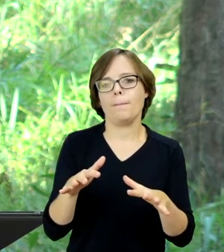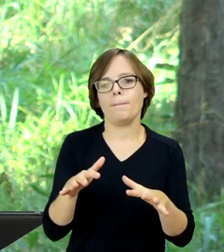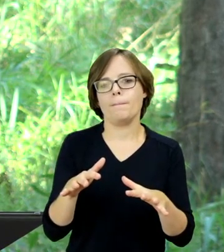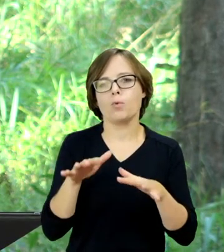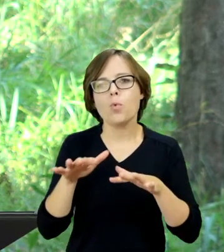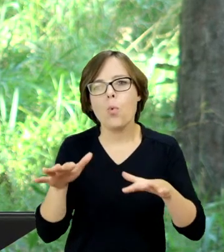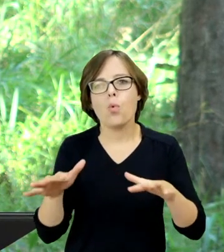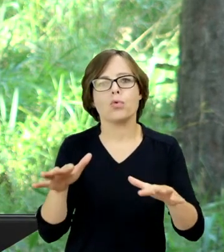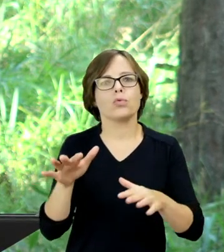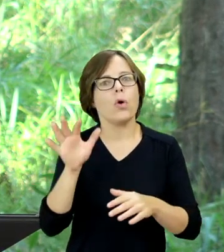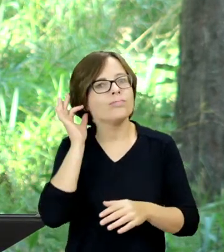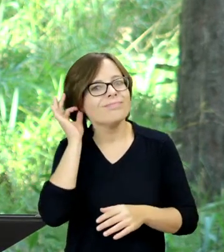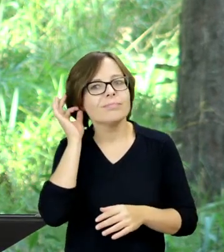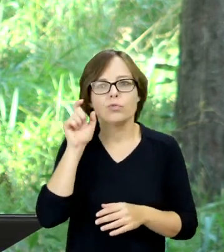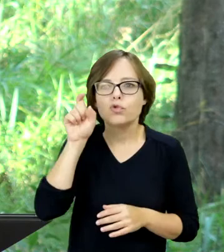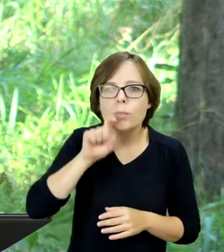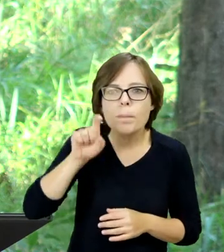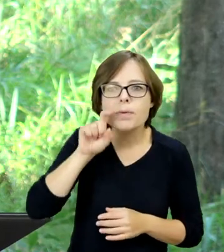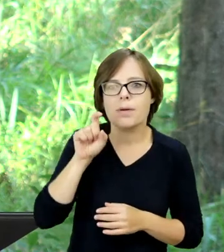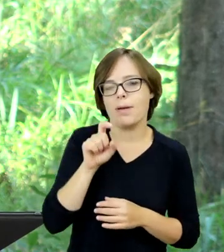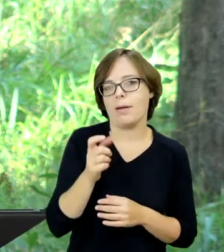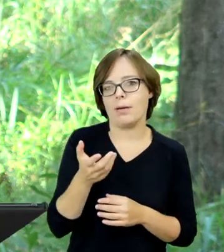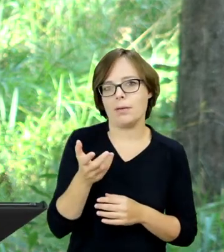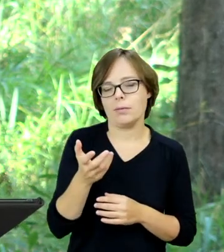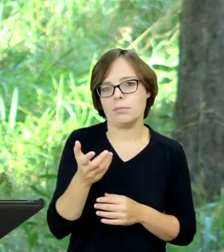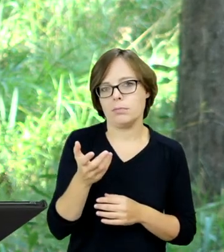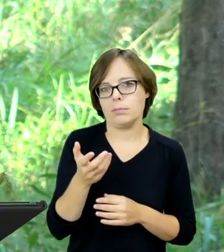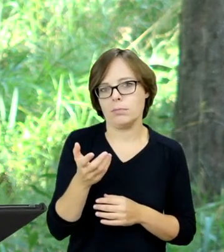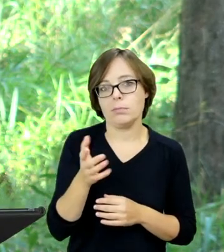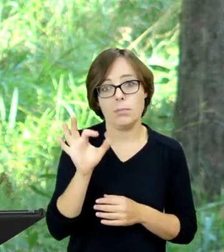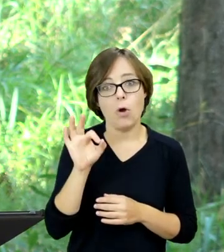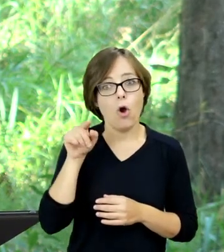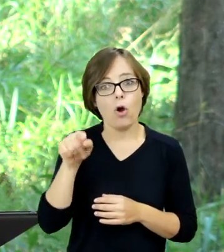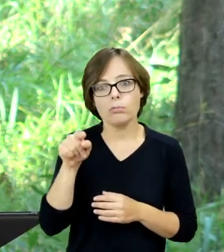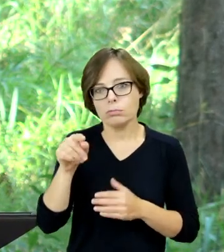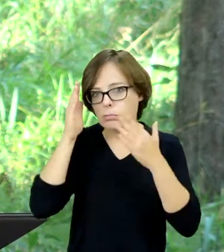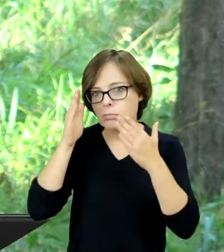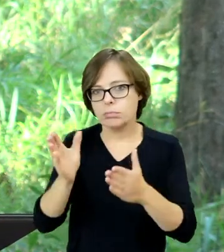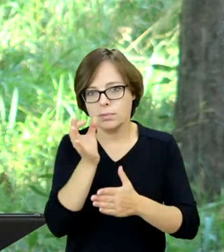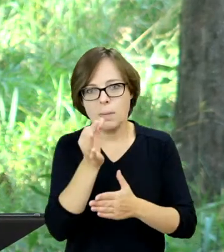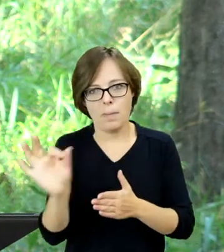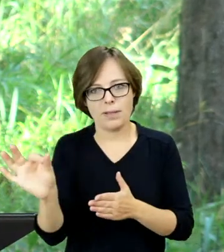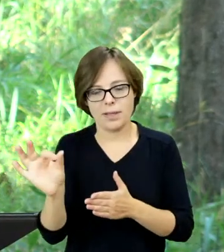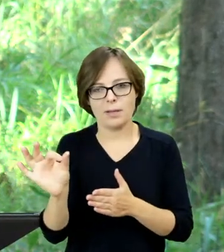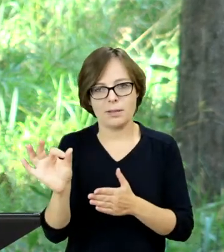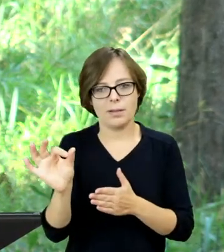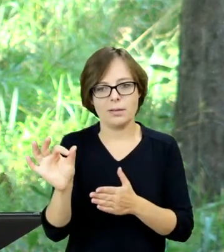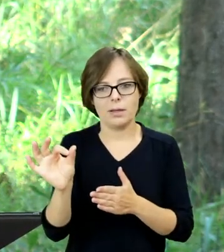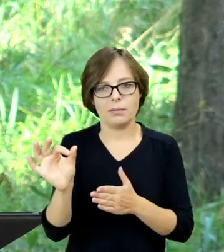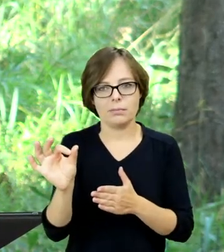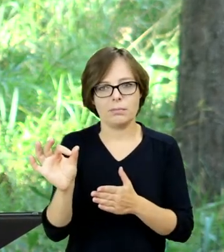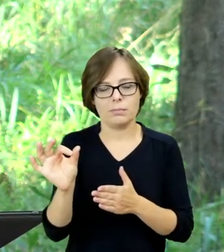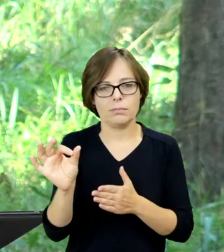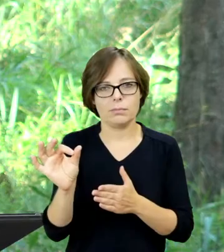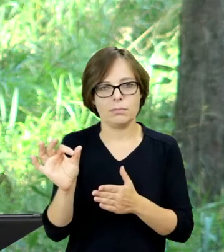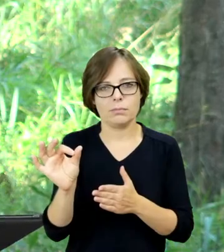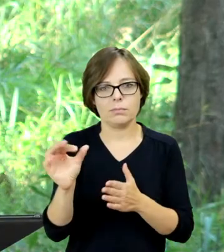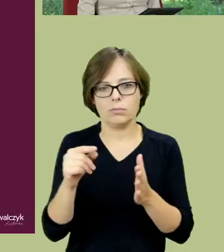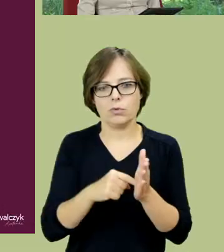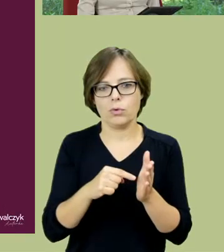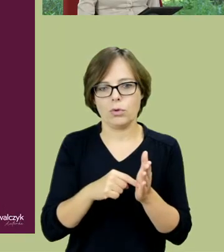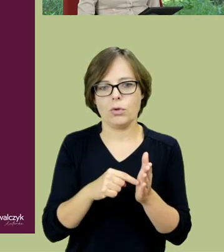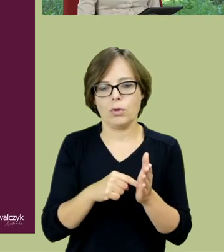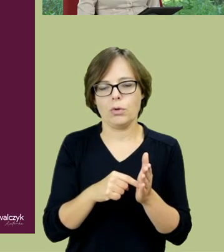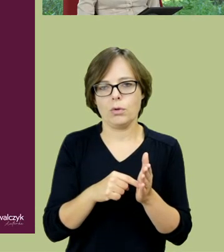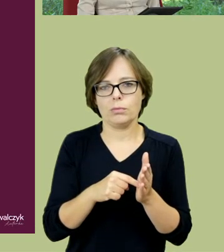agentek i wywiadowczyń, bo ta specjalizacja wojskowego fachu będzie kobietom